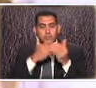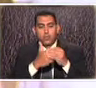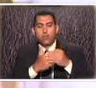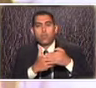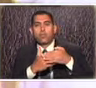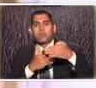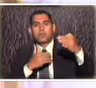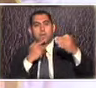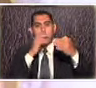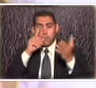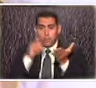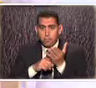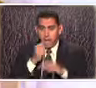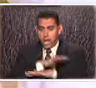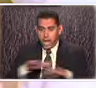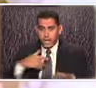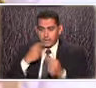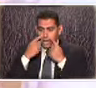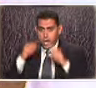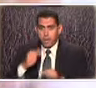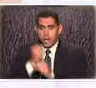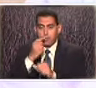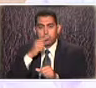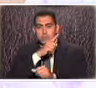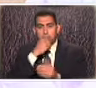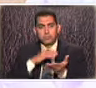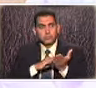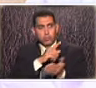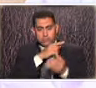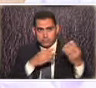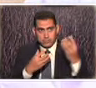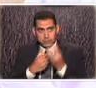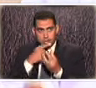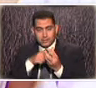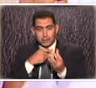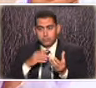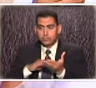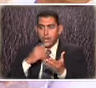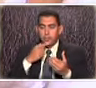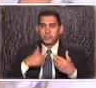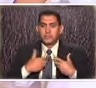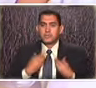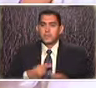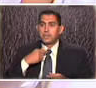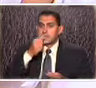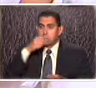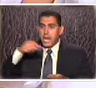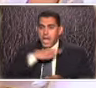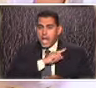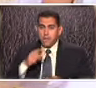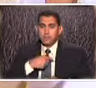الكلي عن الواقع الطوباويه مدينه افلاطون الفاضله ومن الناس من يفهم معنى